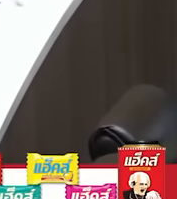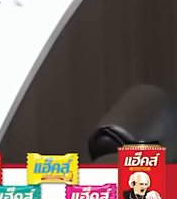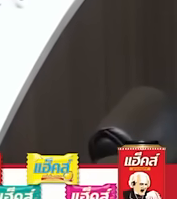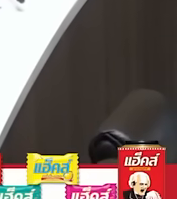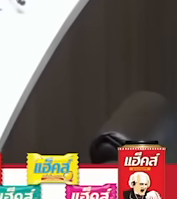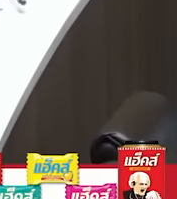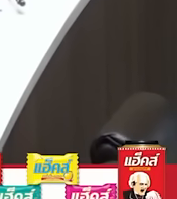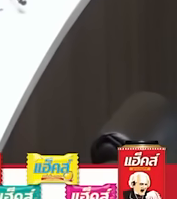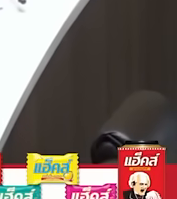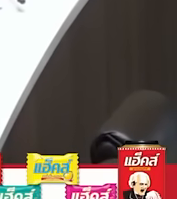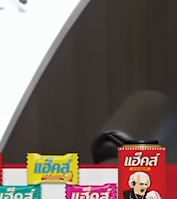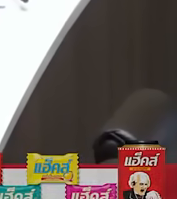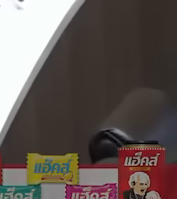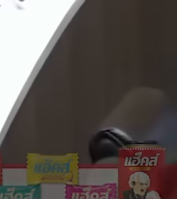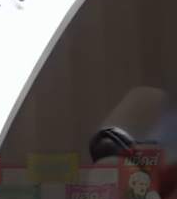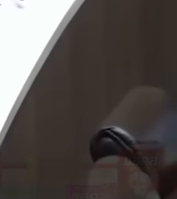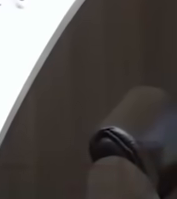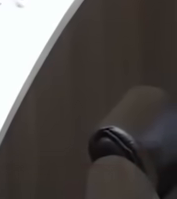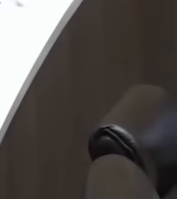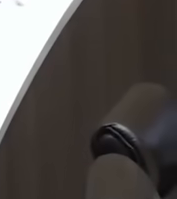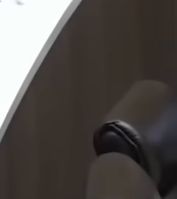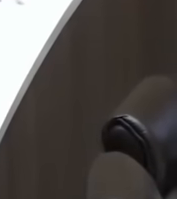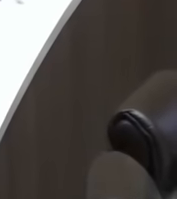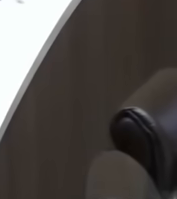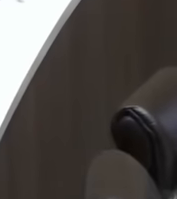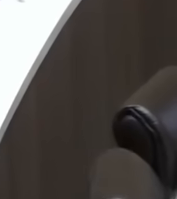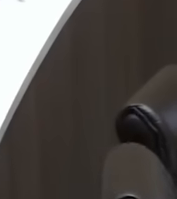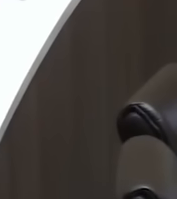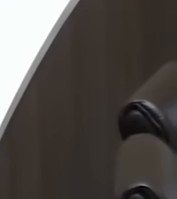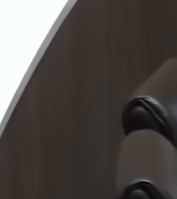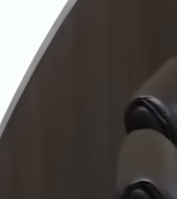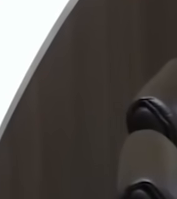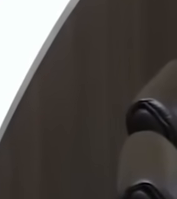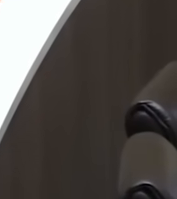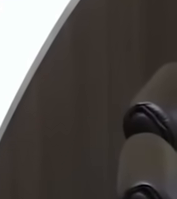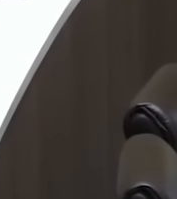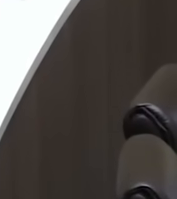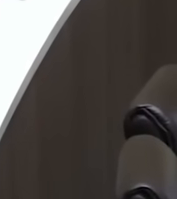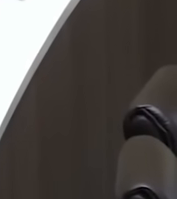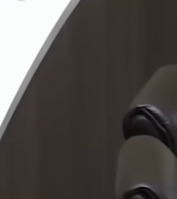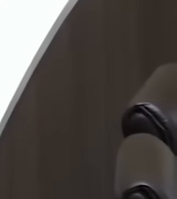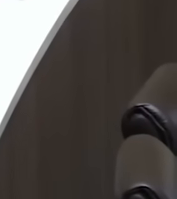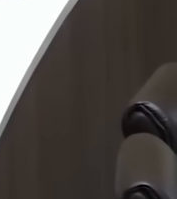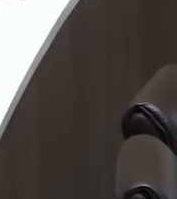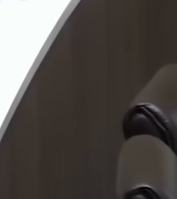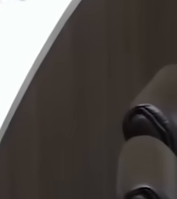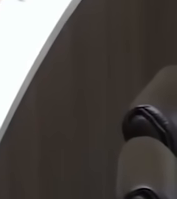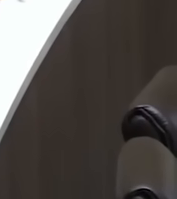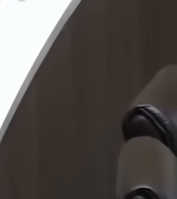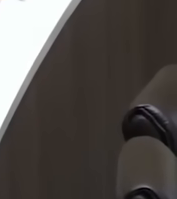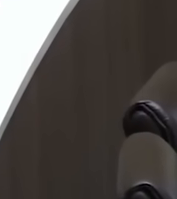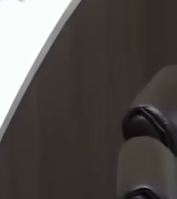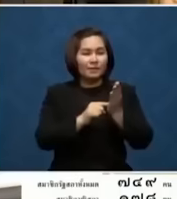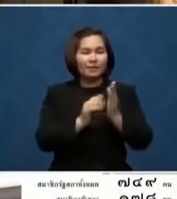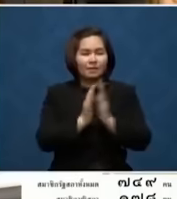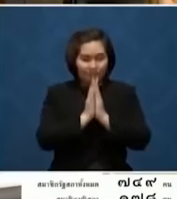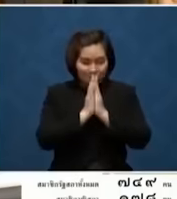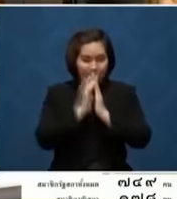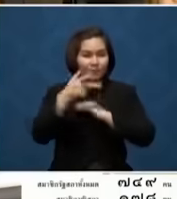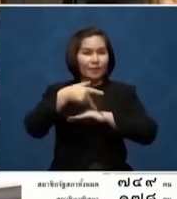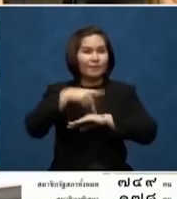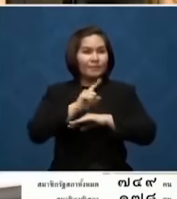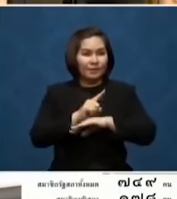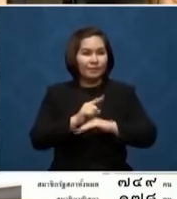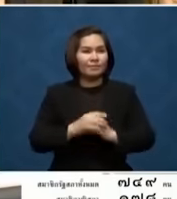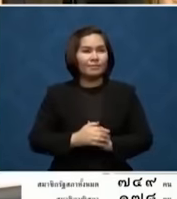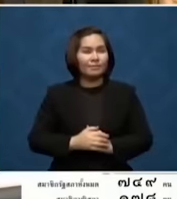อก็คือให้คุณสุทินคลังแสงเสนอชื่อคุณพิธา เป็นนายก ใช ่พอ